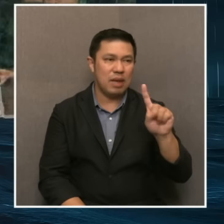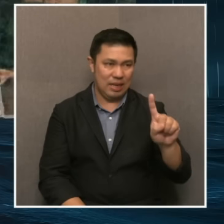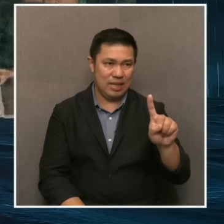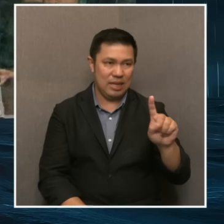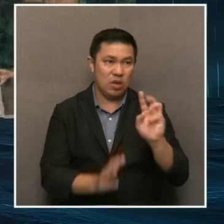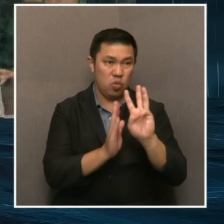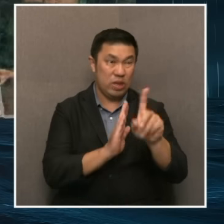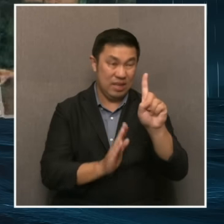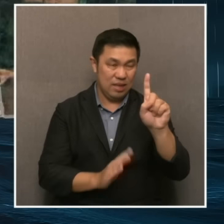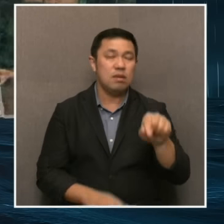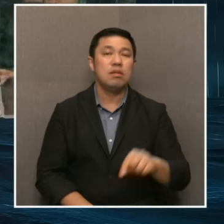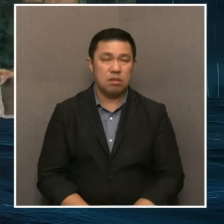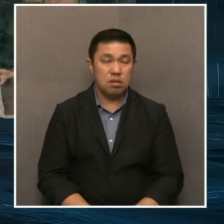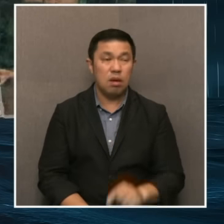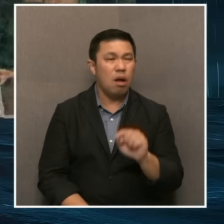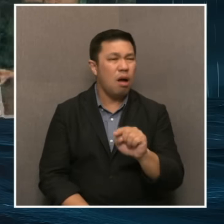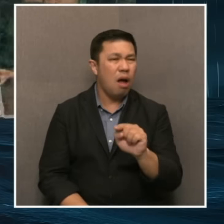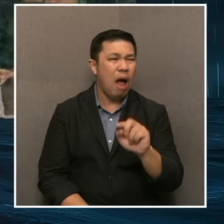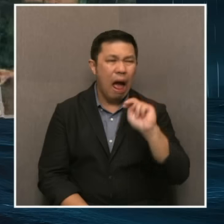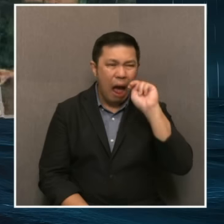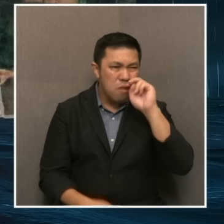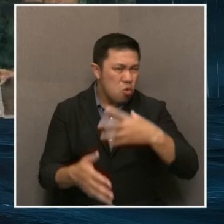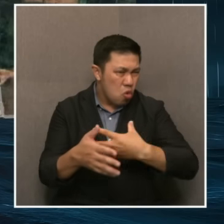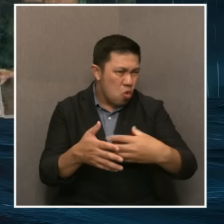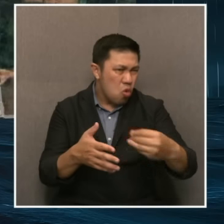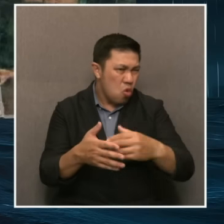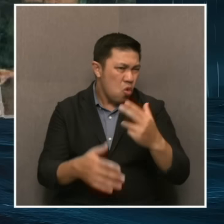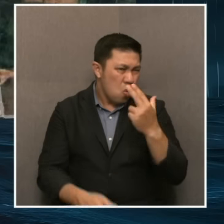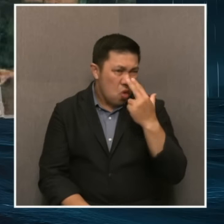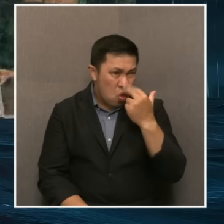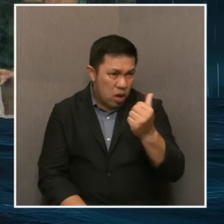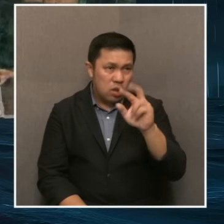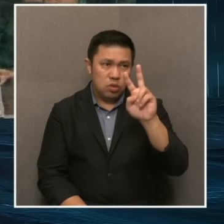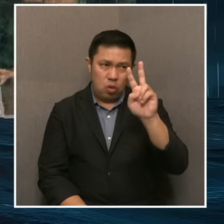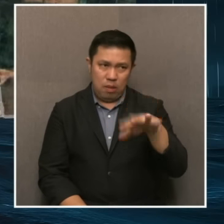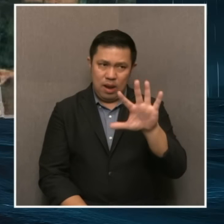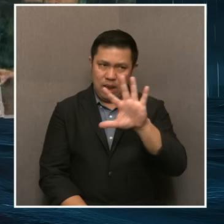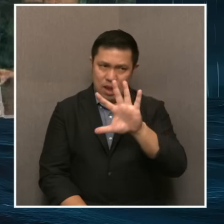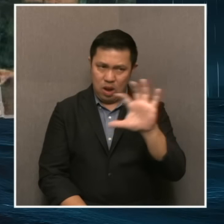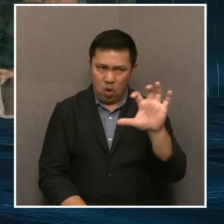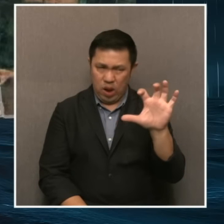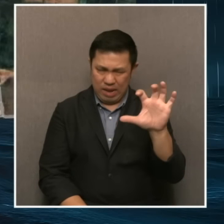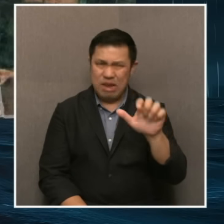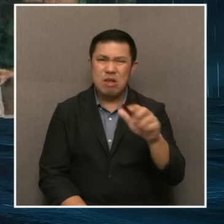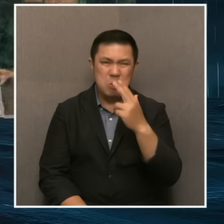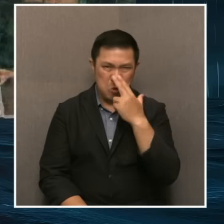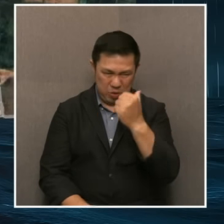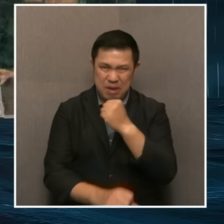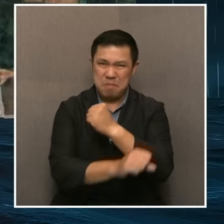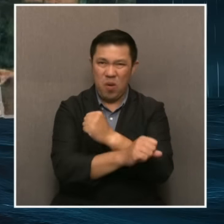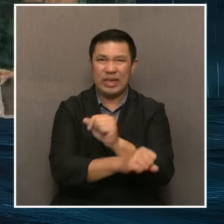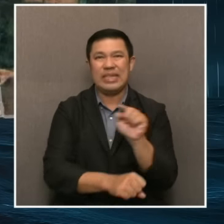เมตต่อวินาทีโดยอัตราการระบายน้ำที่ต้องเฝ้าระวังนะคะอยู่ที่ 2,500ลูกบาทเมตต่อวินาที